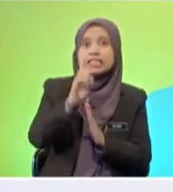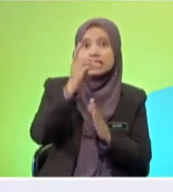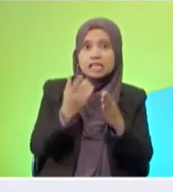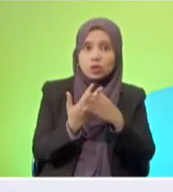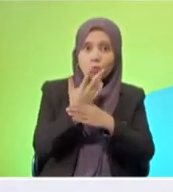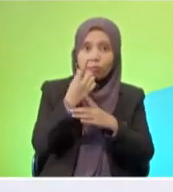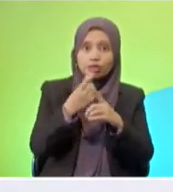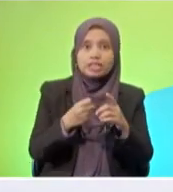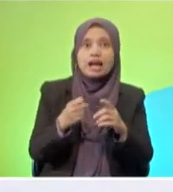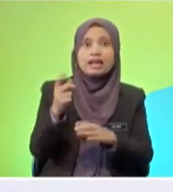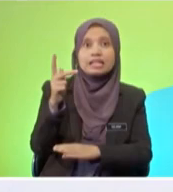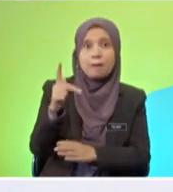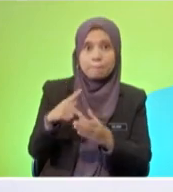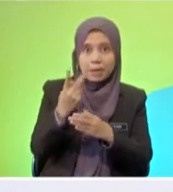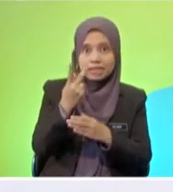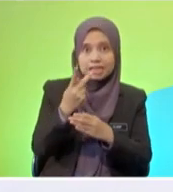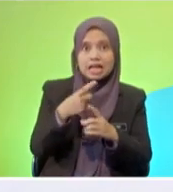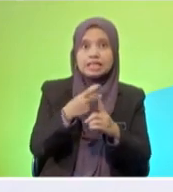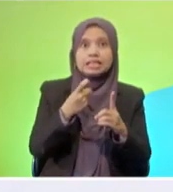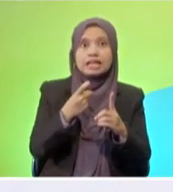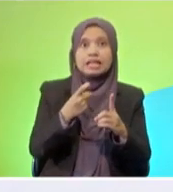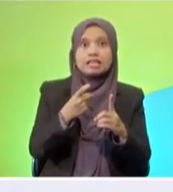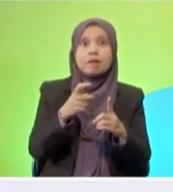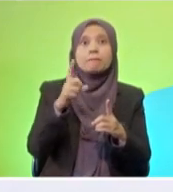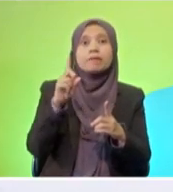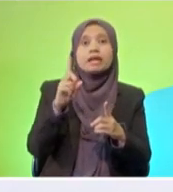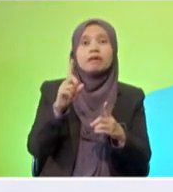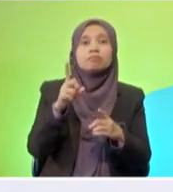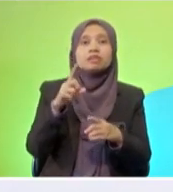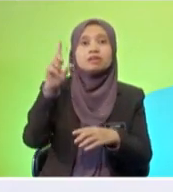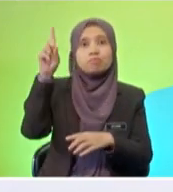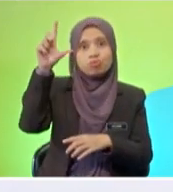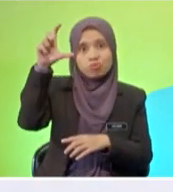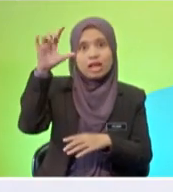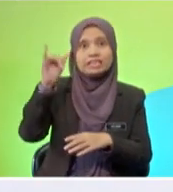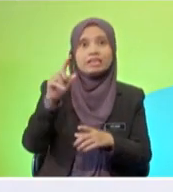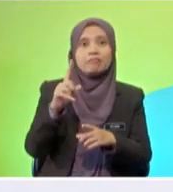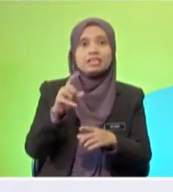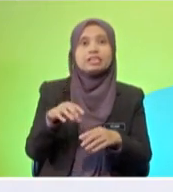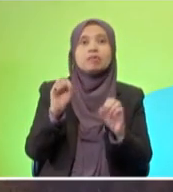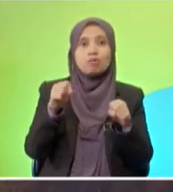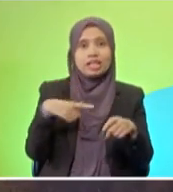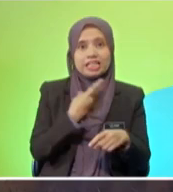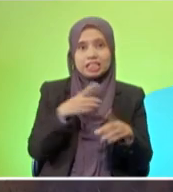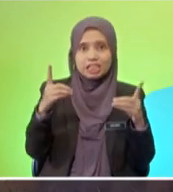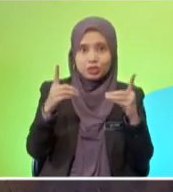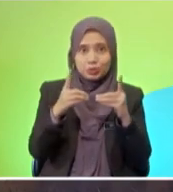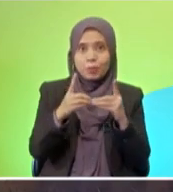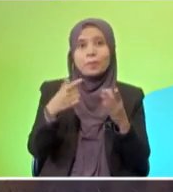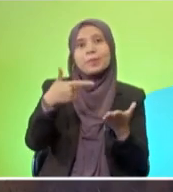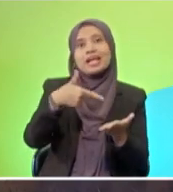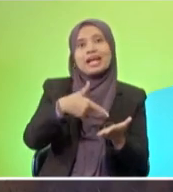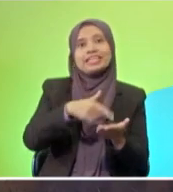daripada bulan yang mana dapat kita berjumpa lagi dapat kita